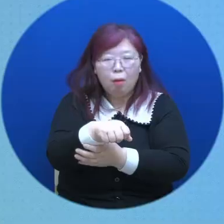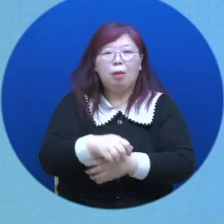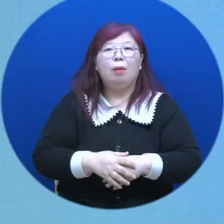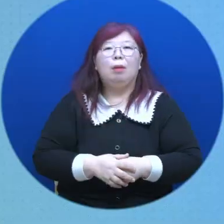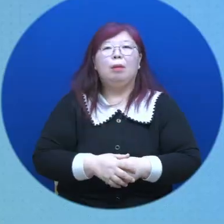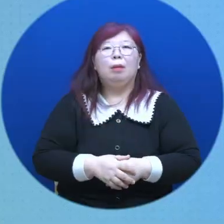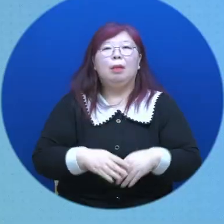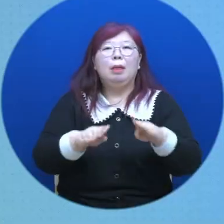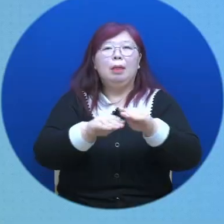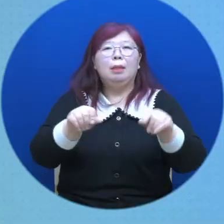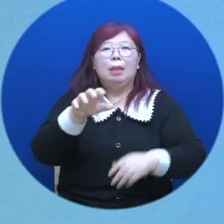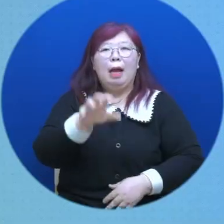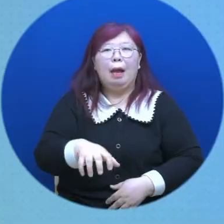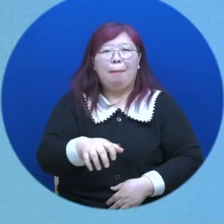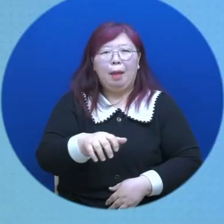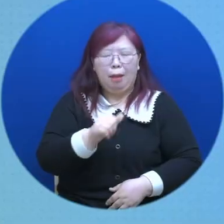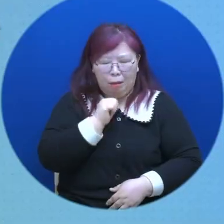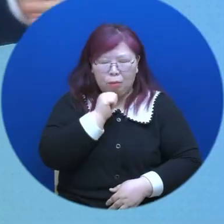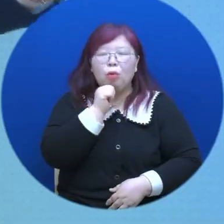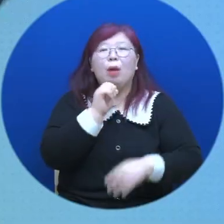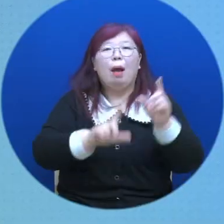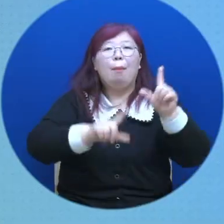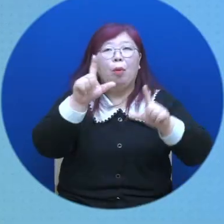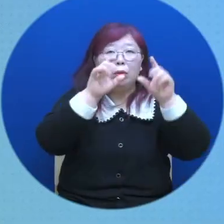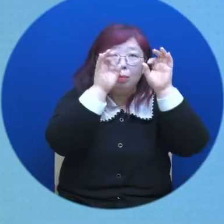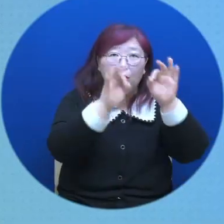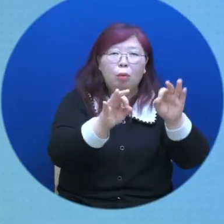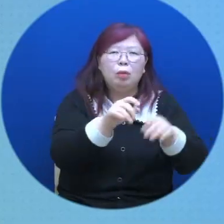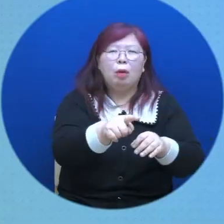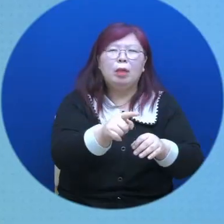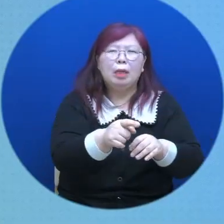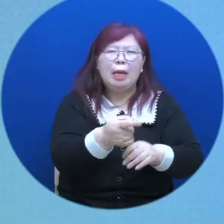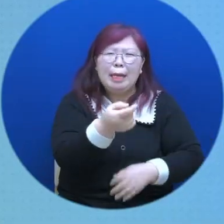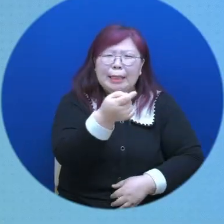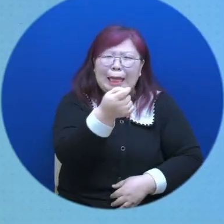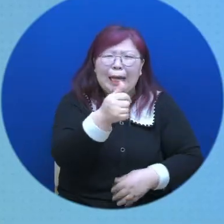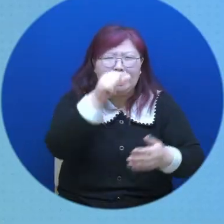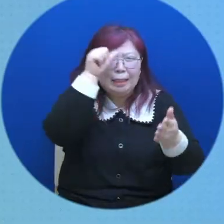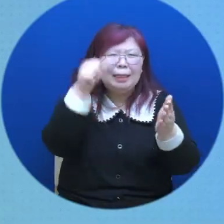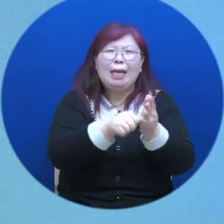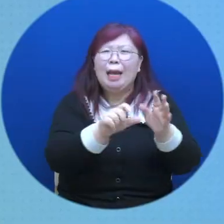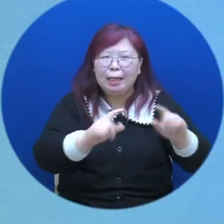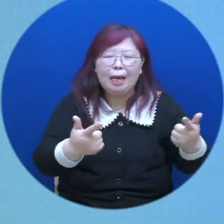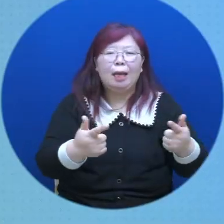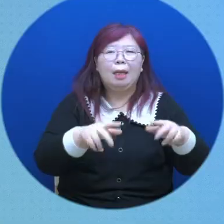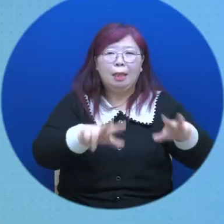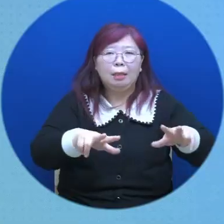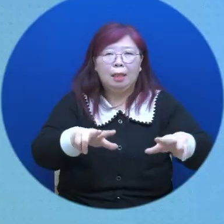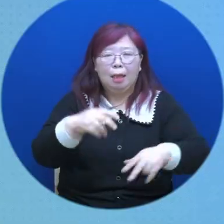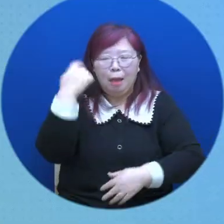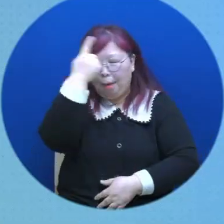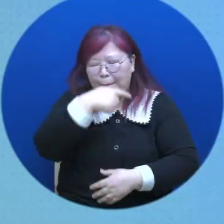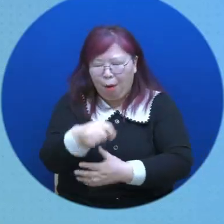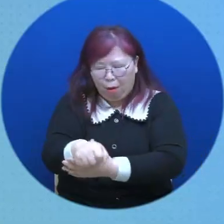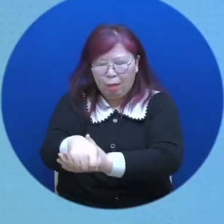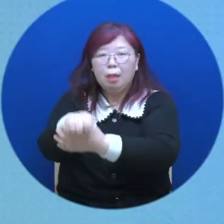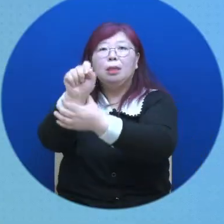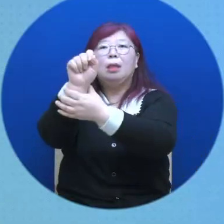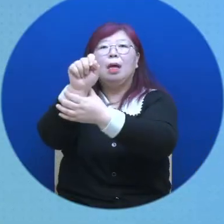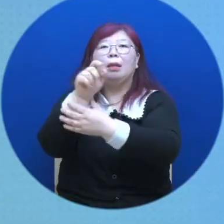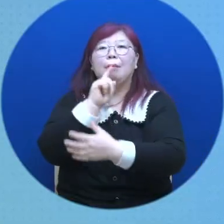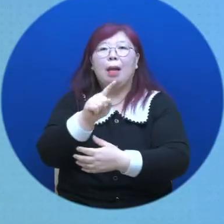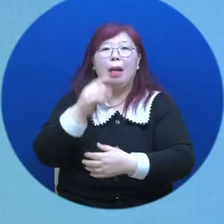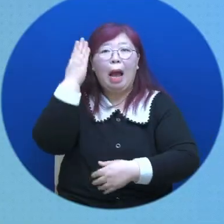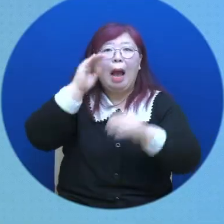한없이 초라한 너희들의 모습을 보며 작아지는 너희들의 인생이 아니야. 머리를 들어라. 머리 들라는 말은